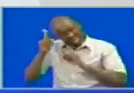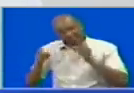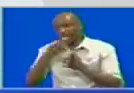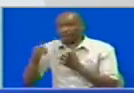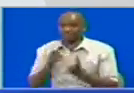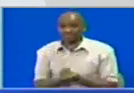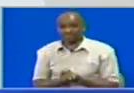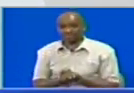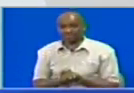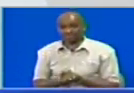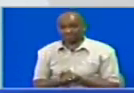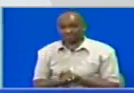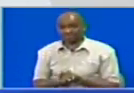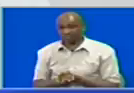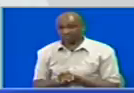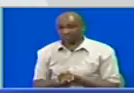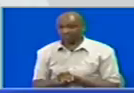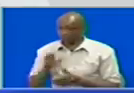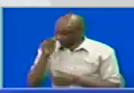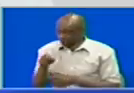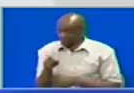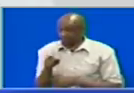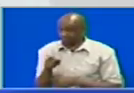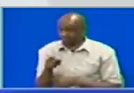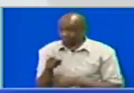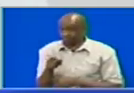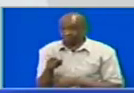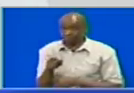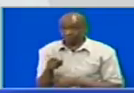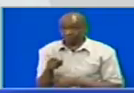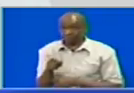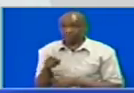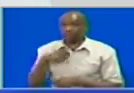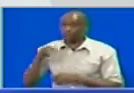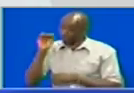ndani. Ndio tukaenda camp. Naam.